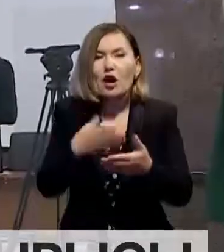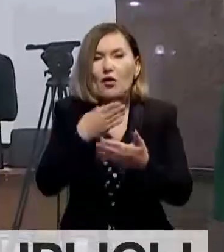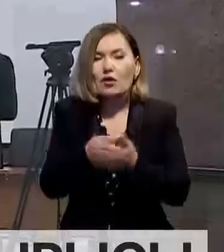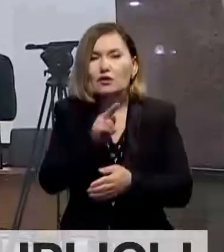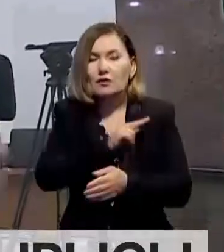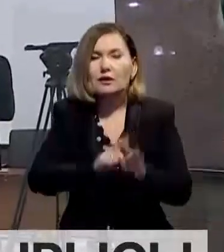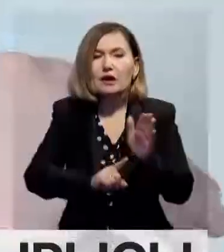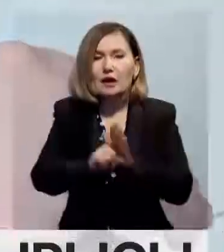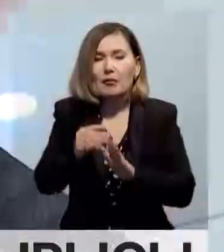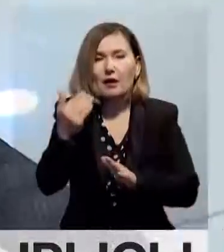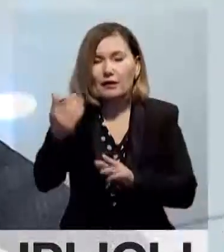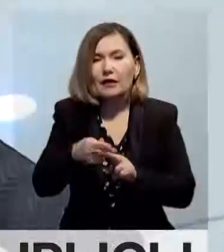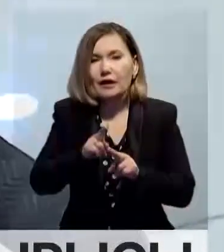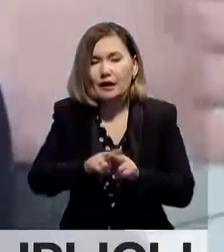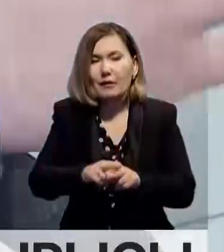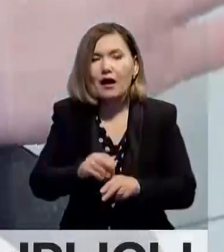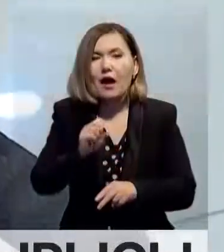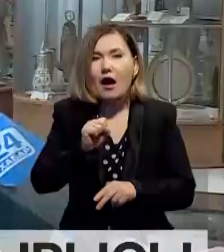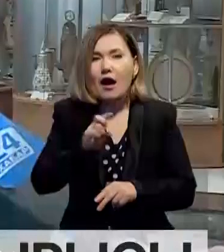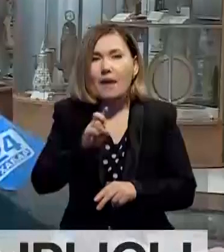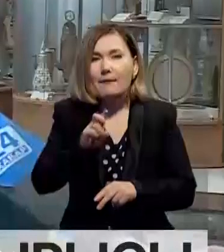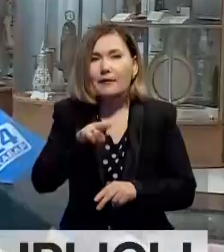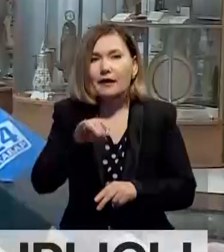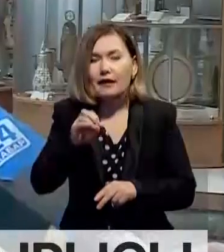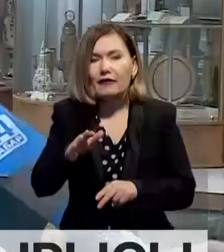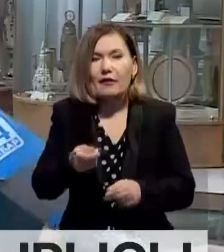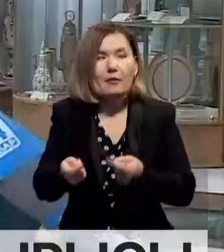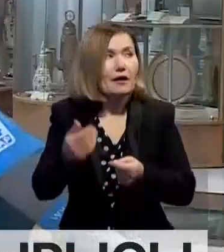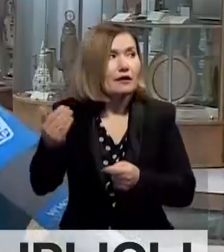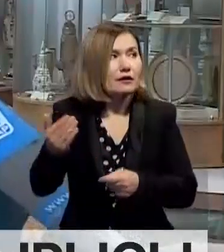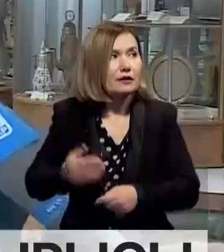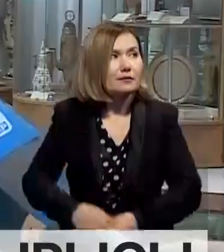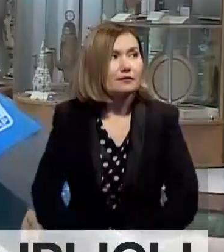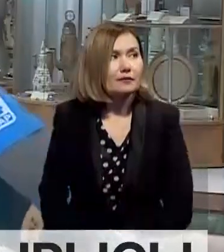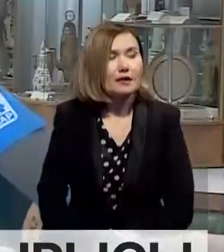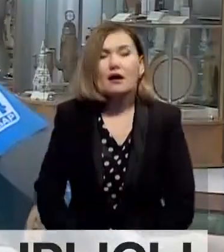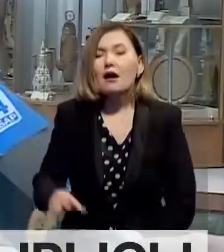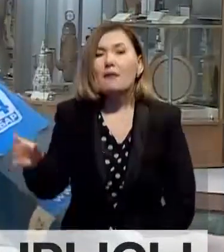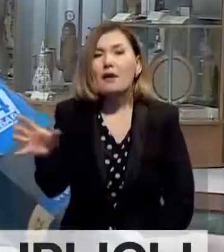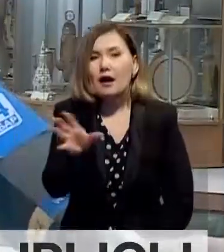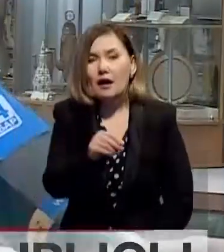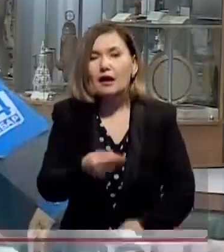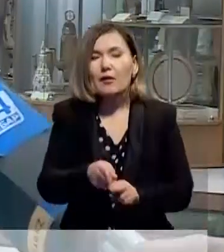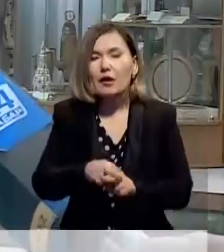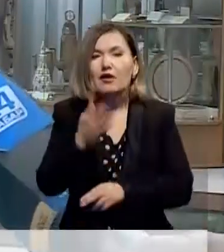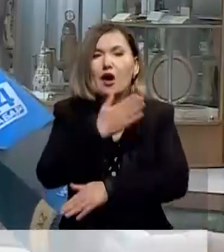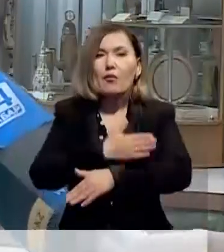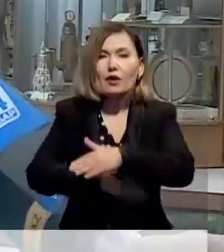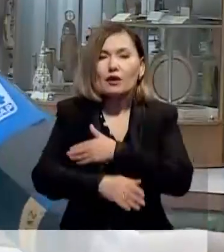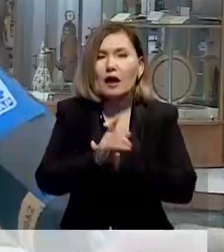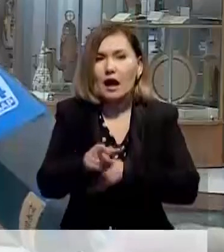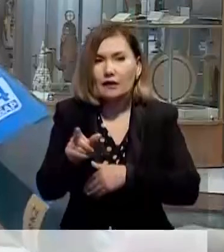міндетіне кіріседі. Оны Ерлан Әбдеев басқарады. Мен 3 депутаттық запрос жасап көрдім. Барлығы мүгедектігі бар адамдардың тақырыбы